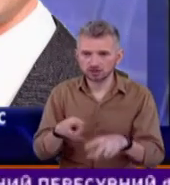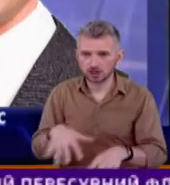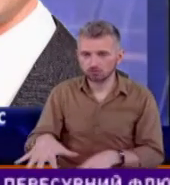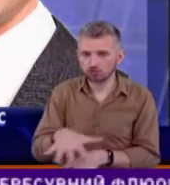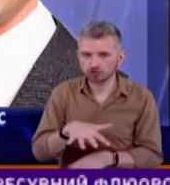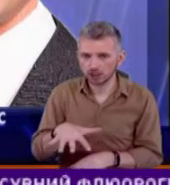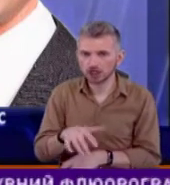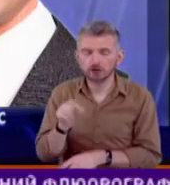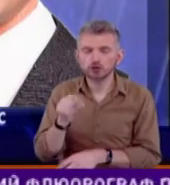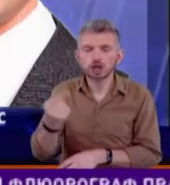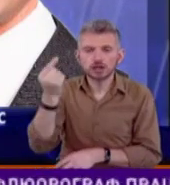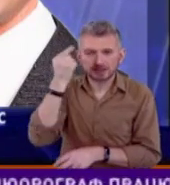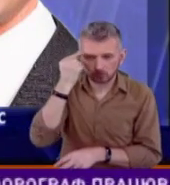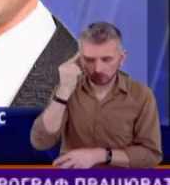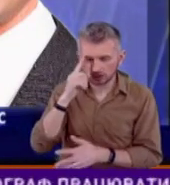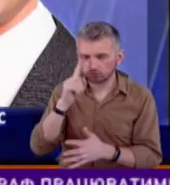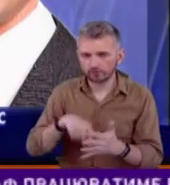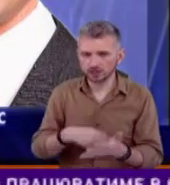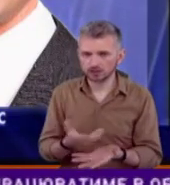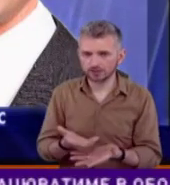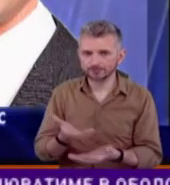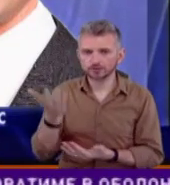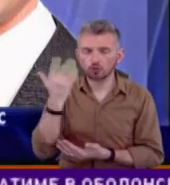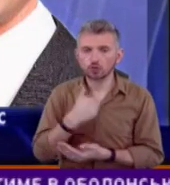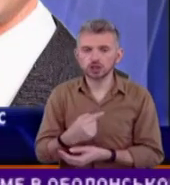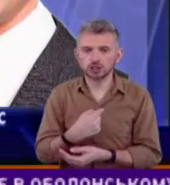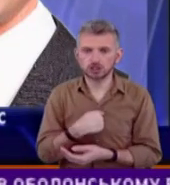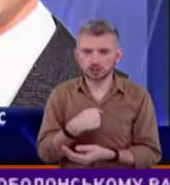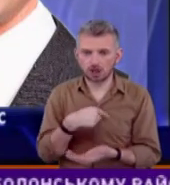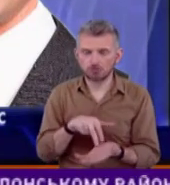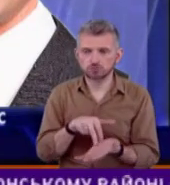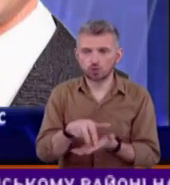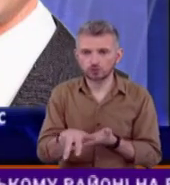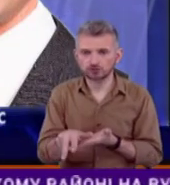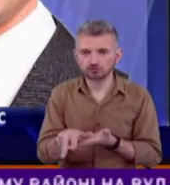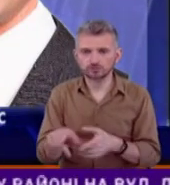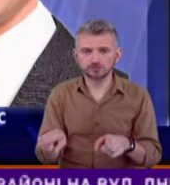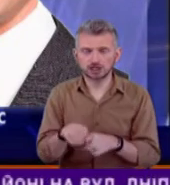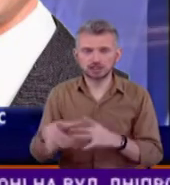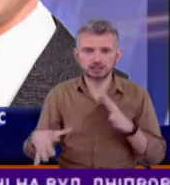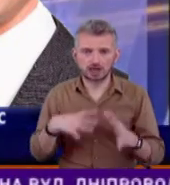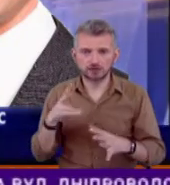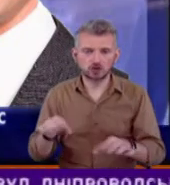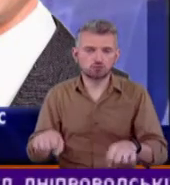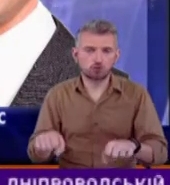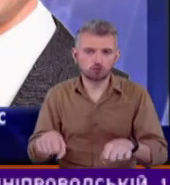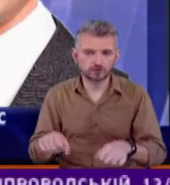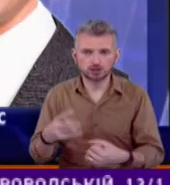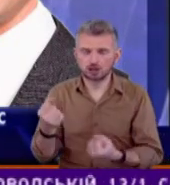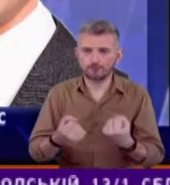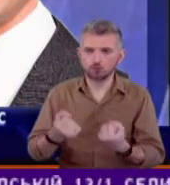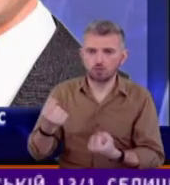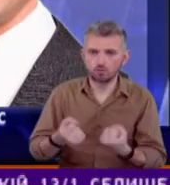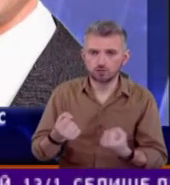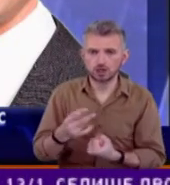площадці, вона задумається, повірте, ну, коли я, проходячи такий тренінг на мотоциклі, на автомобілі,